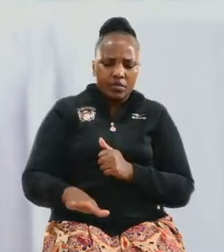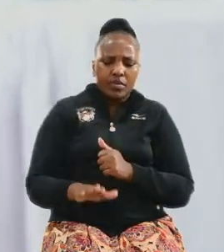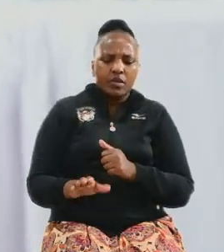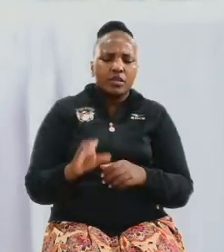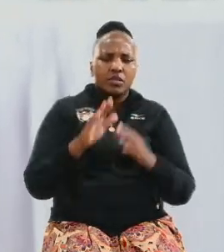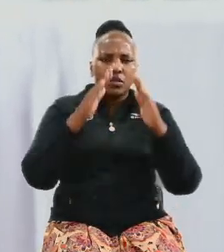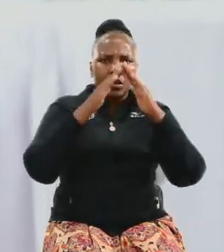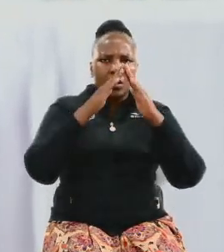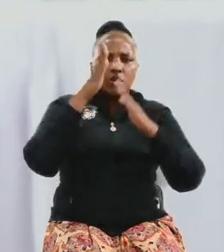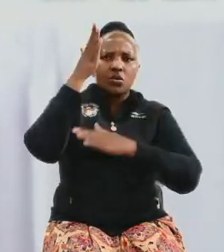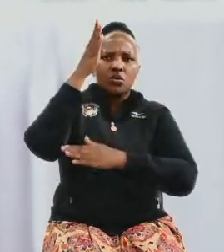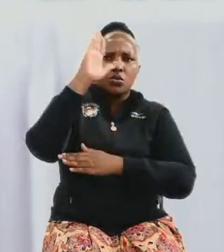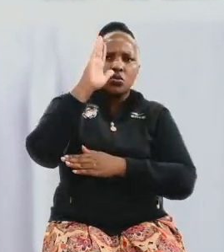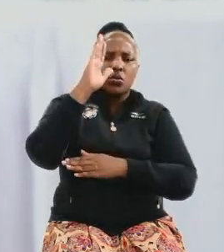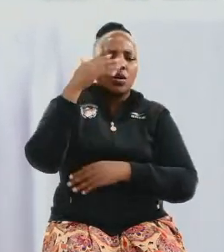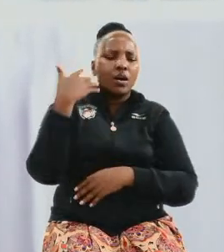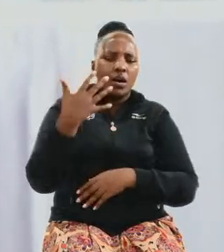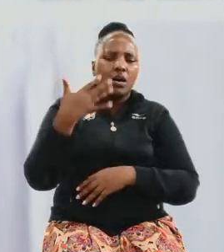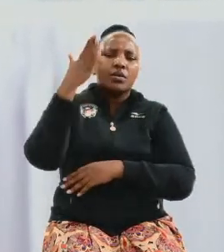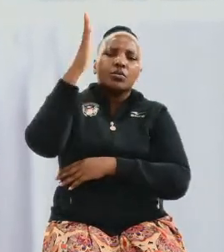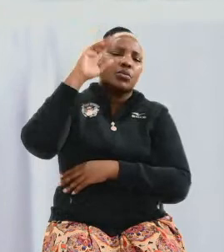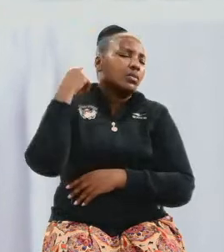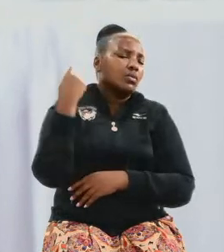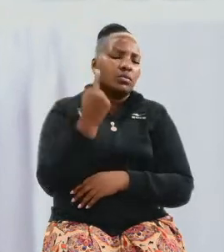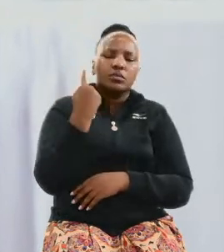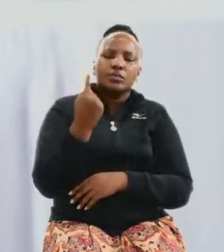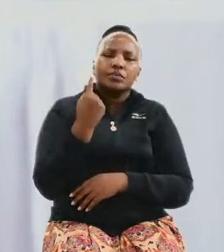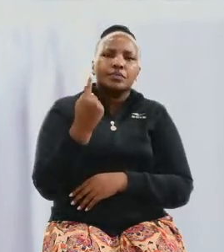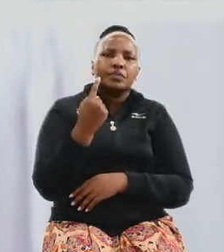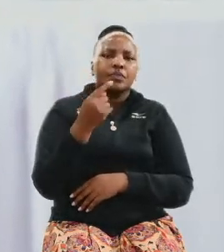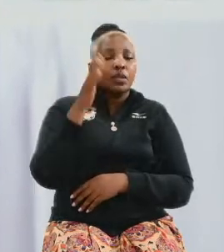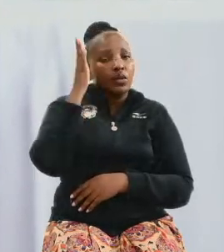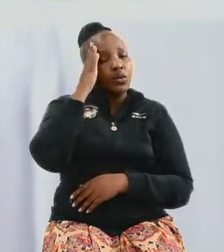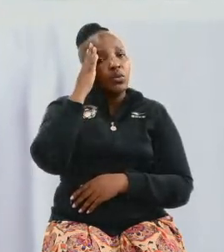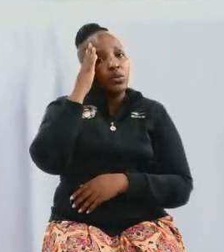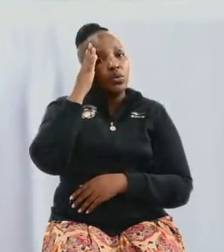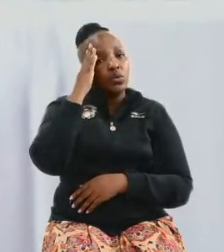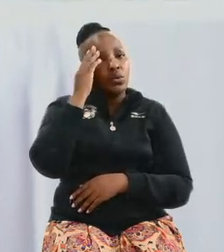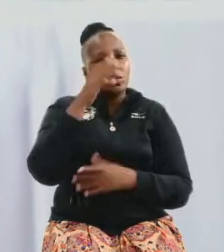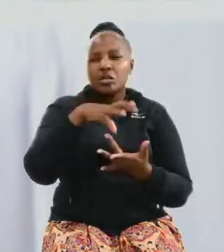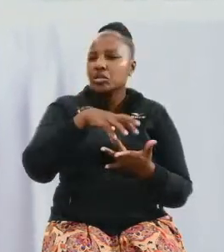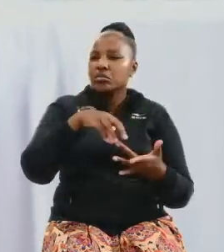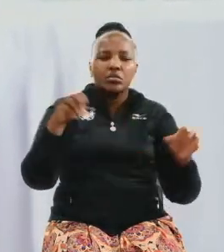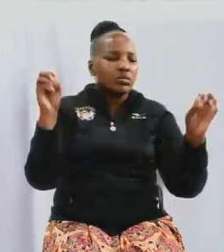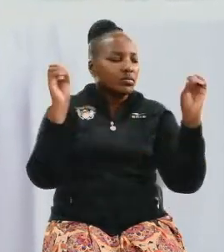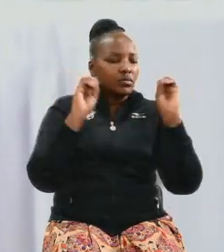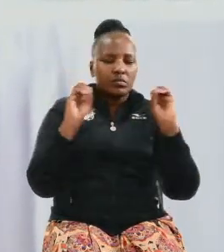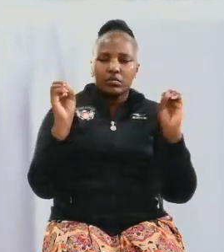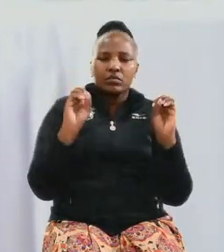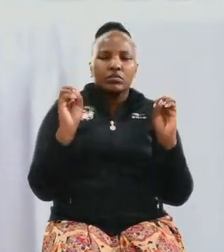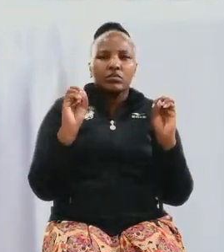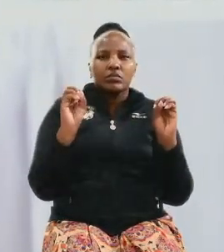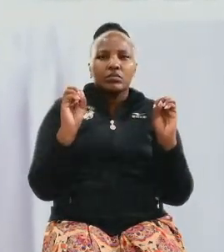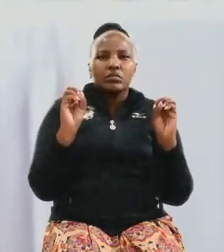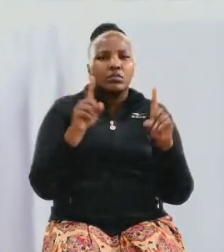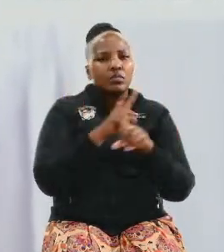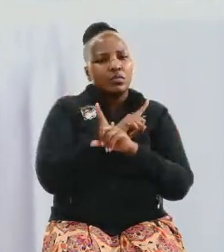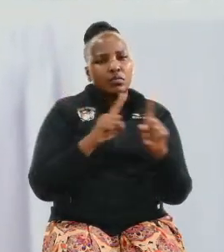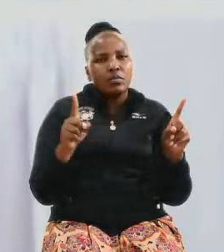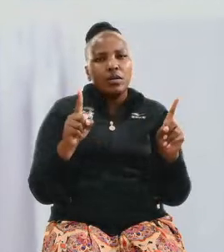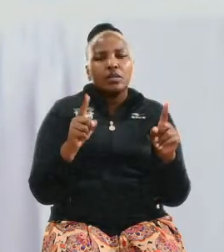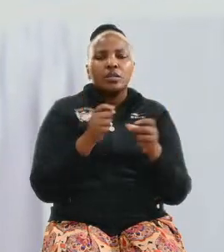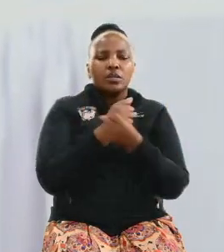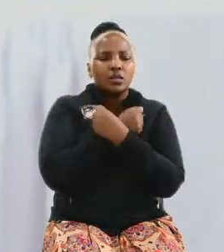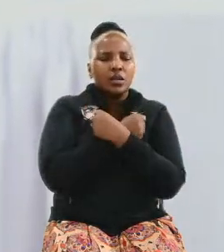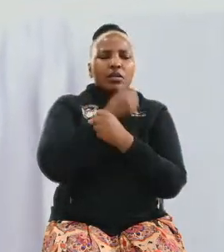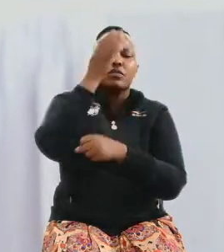Bwana, imegalimu mkono wako Jehova, tukijua we are not special in any way, oh God. Lakini ni kwa